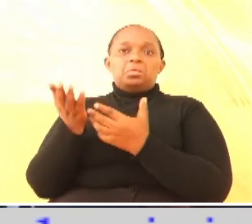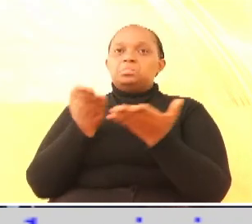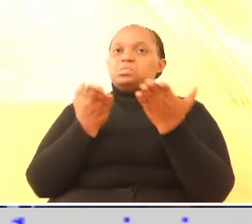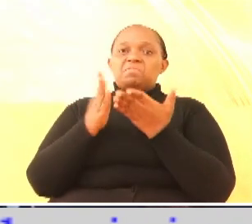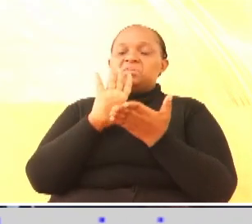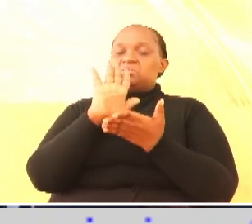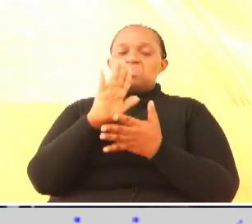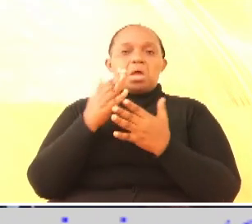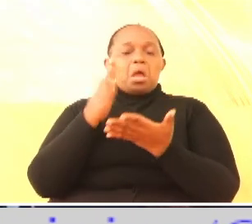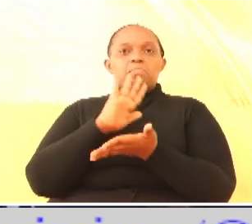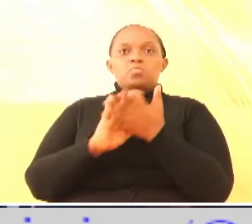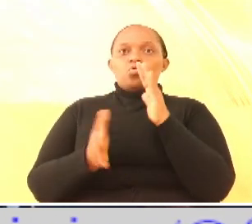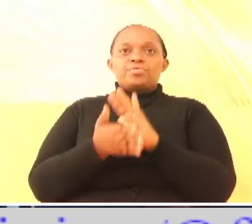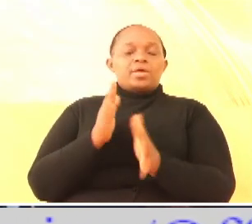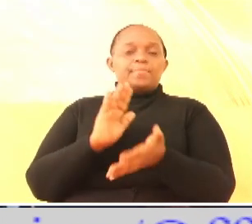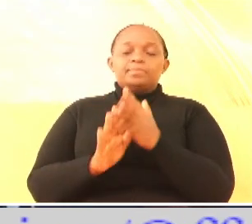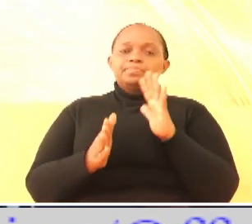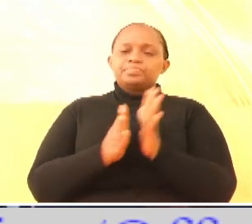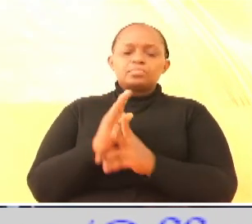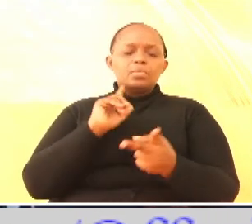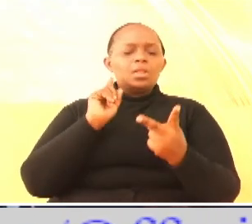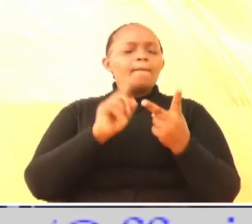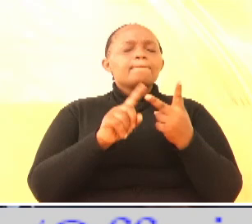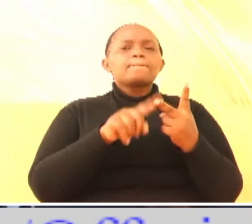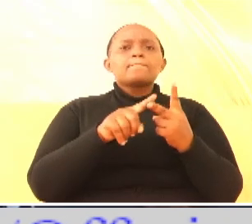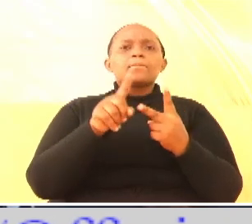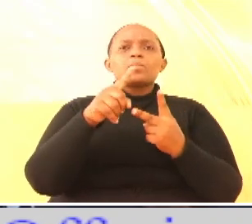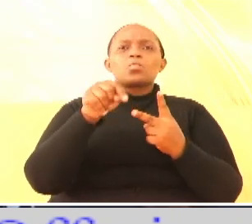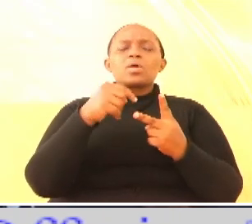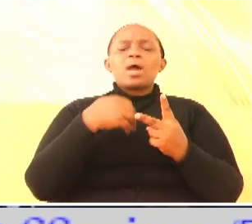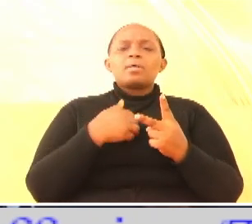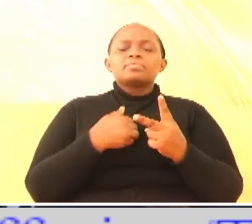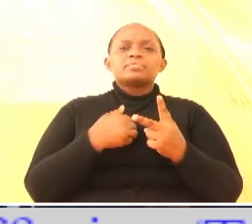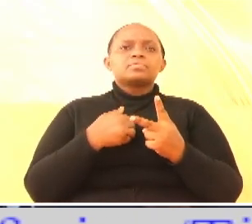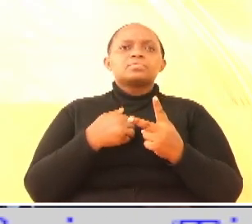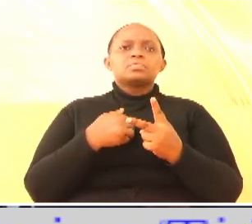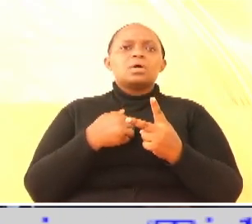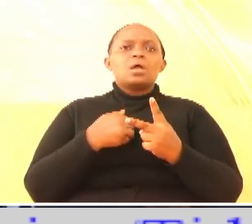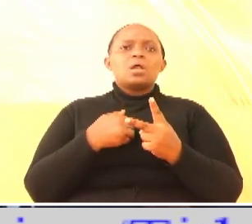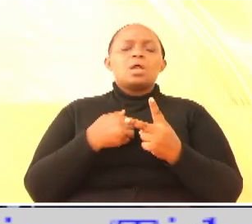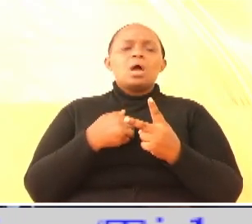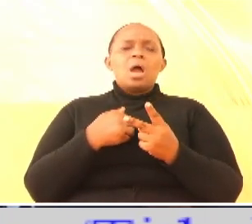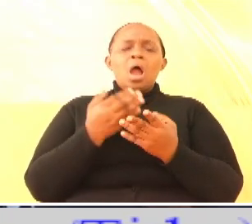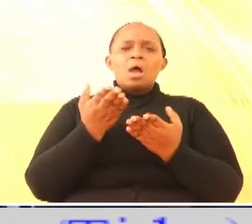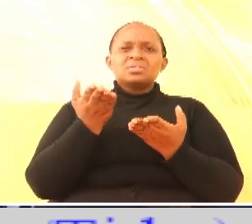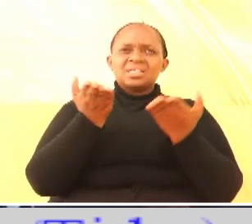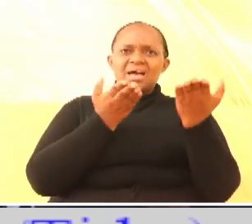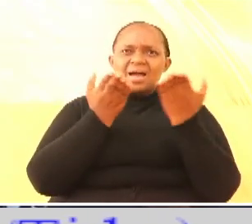huduma inahitaji kujikana nafsi. Kujikana nini?